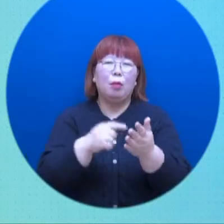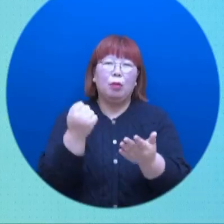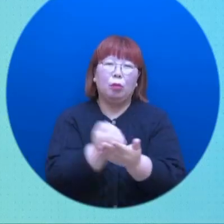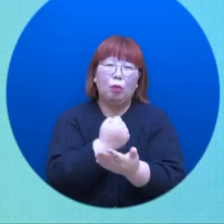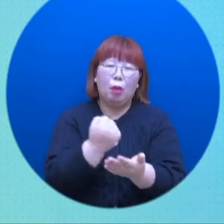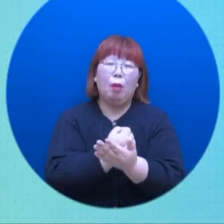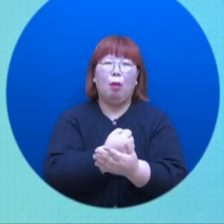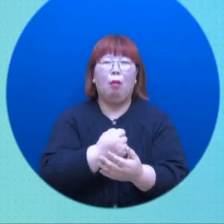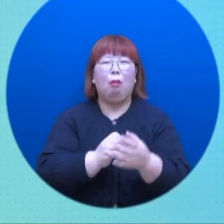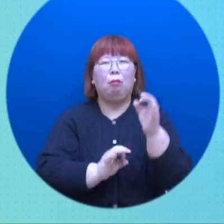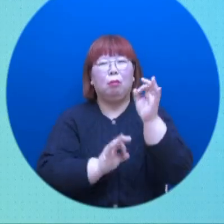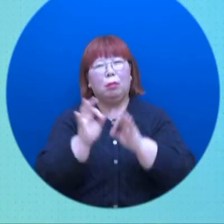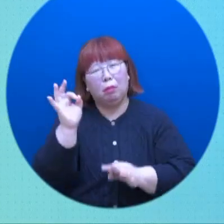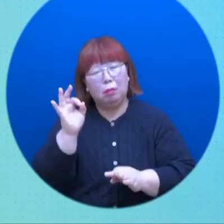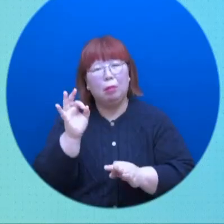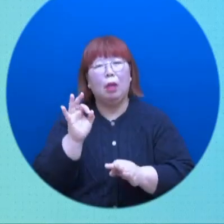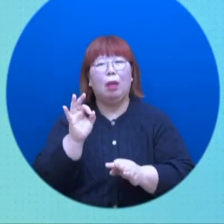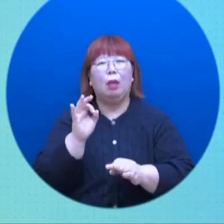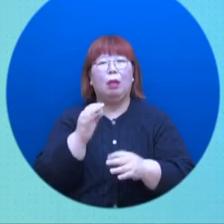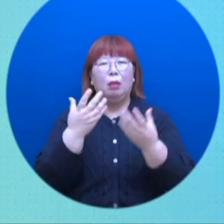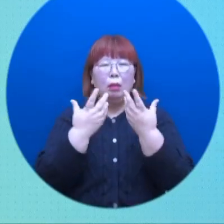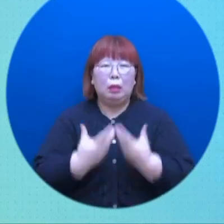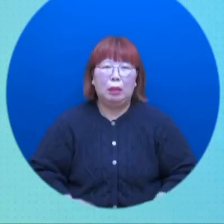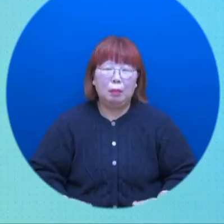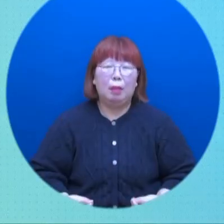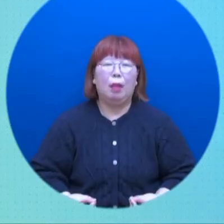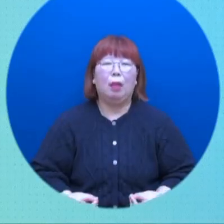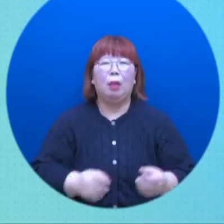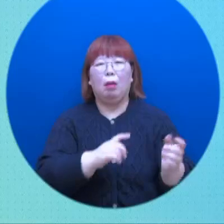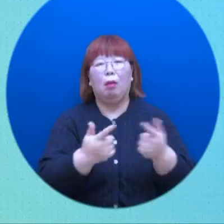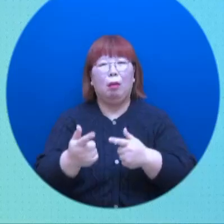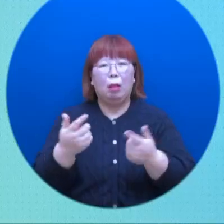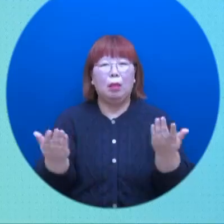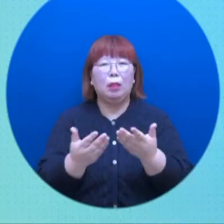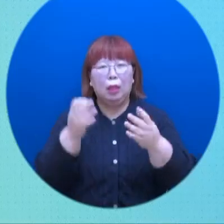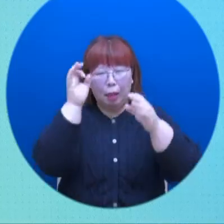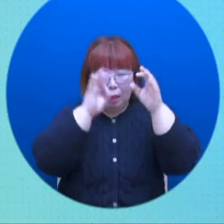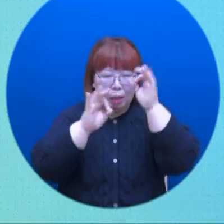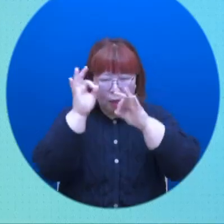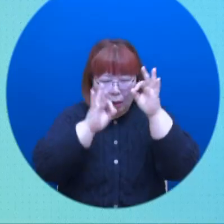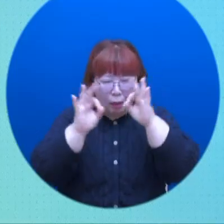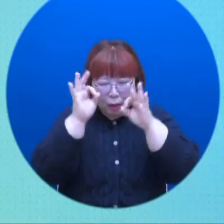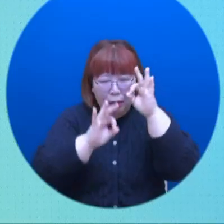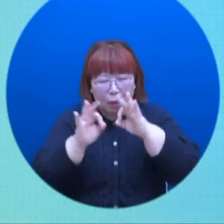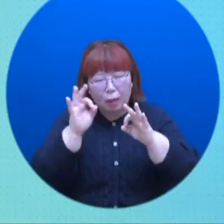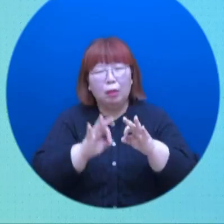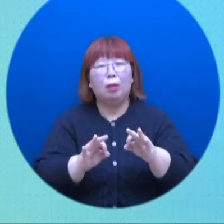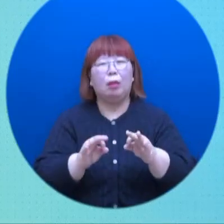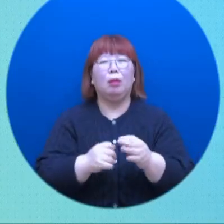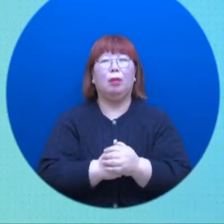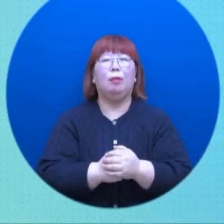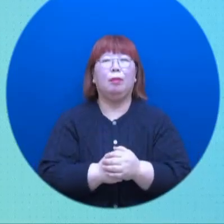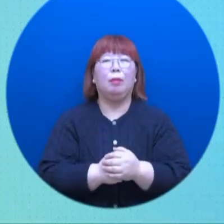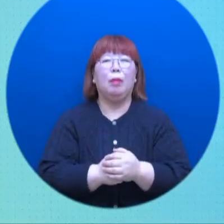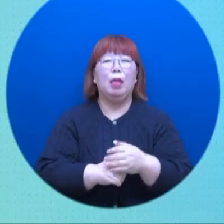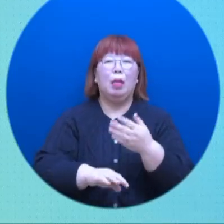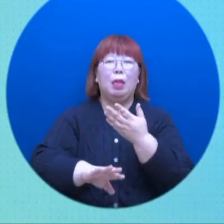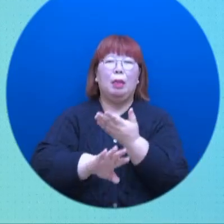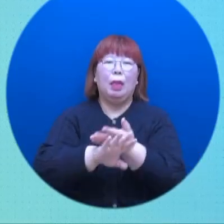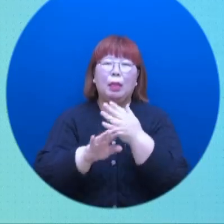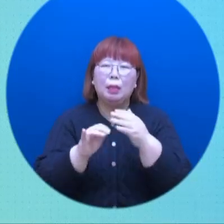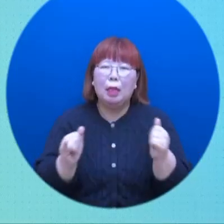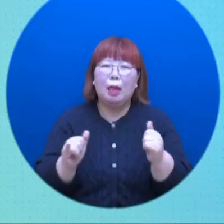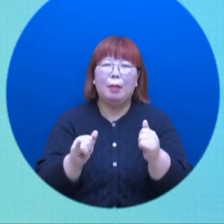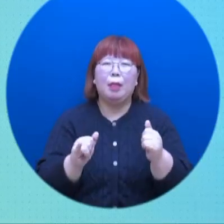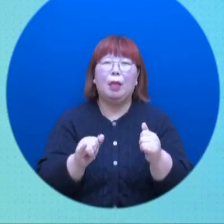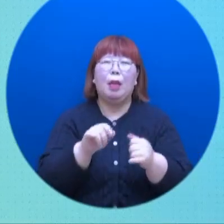일을 생각해내려고 애쓴다. 처참하게 허우적댄다. 하다못해 남에게 흉을 잡힌